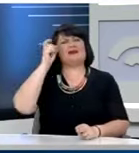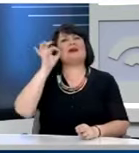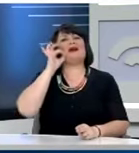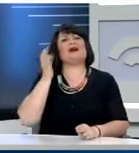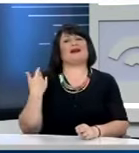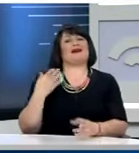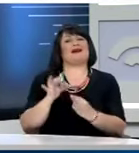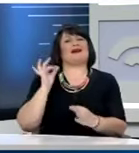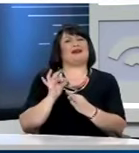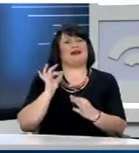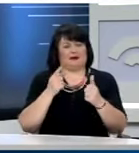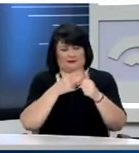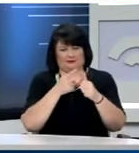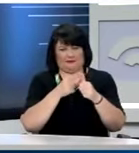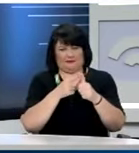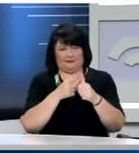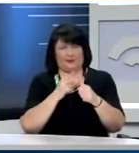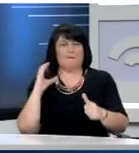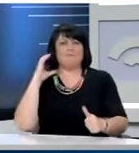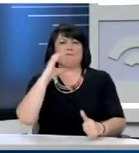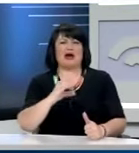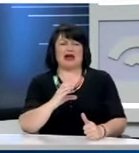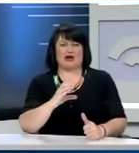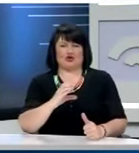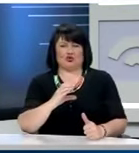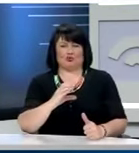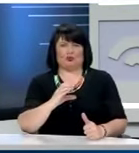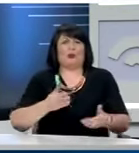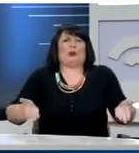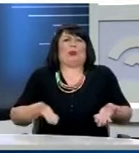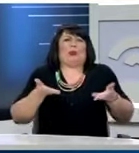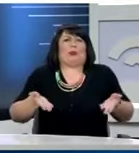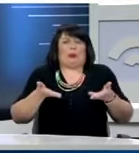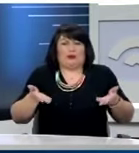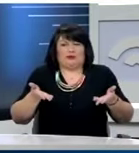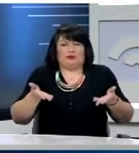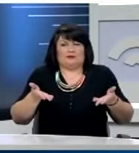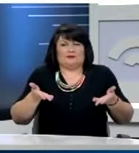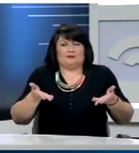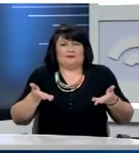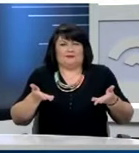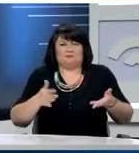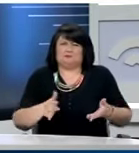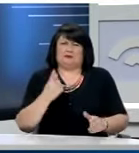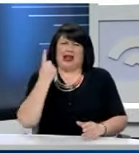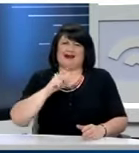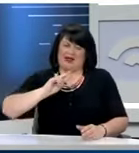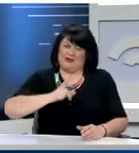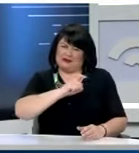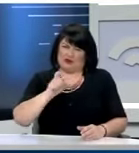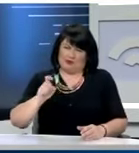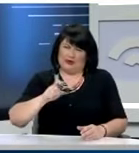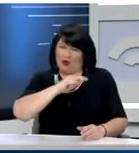περασμένο Σεπτέμβρη, με ένα πακέτο ελαφρύνσεων ύψους περίπου